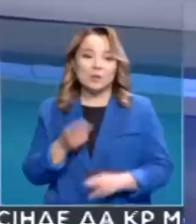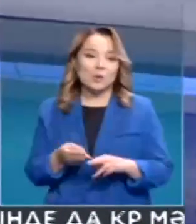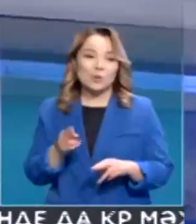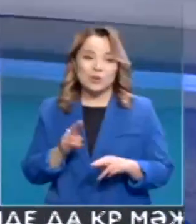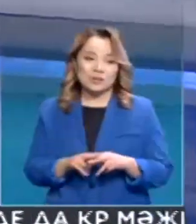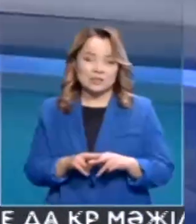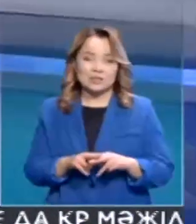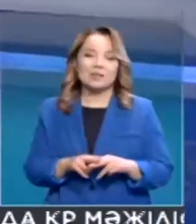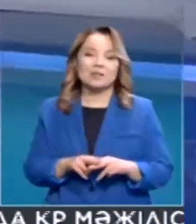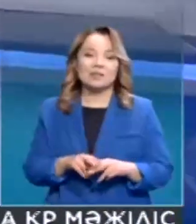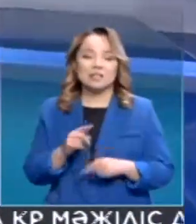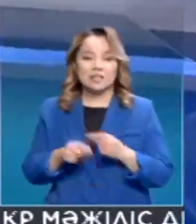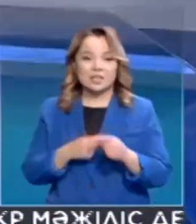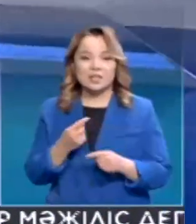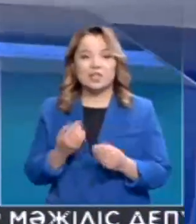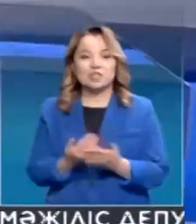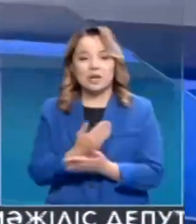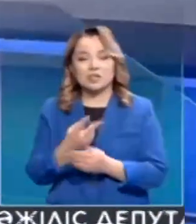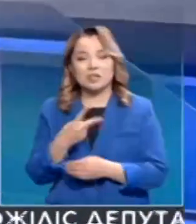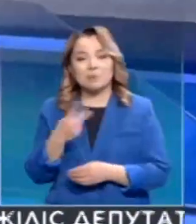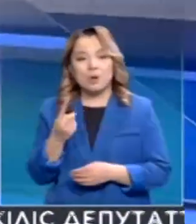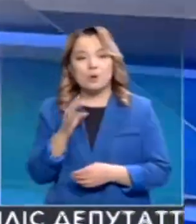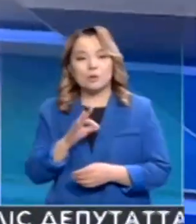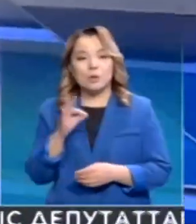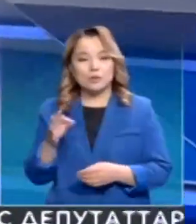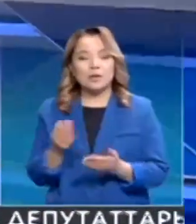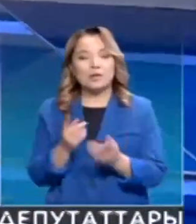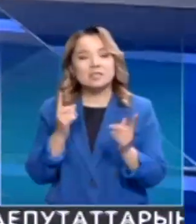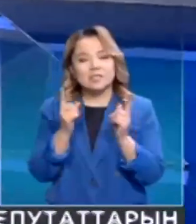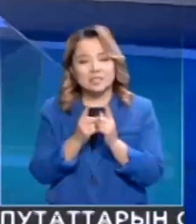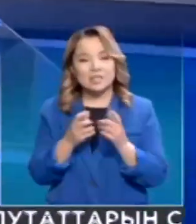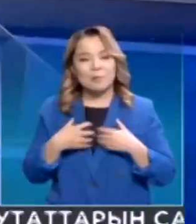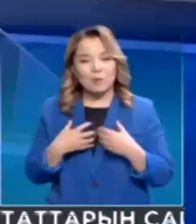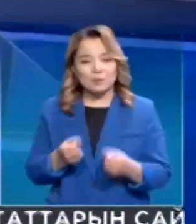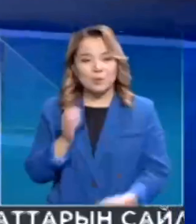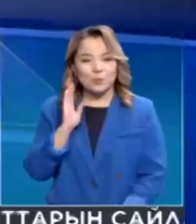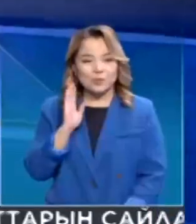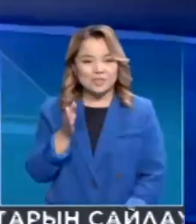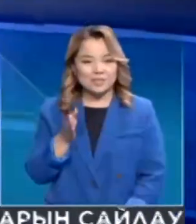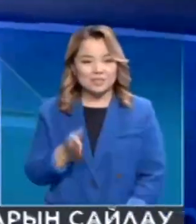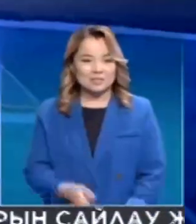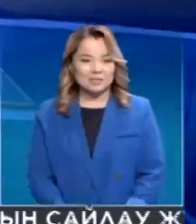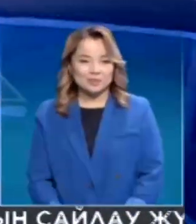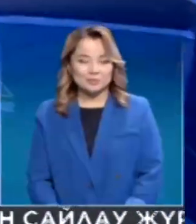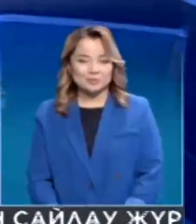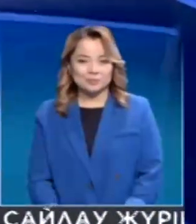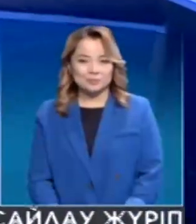емес. Келесі ақпарат топтамасы 21:00-де шығады. Ұлттық арнамен бірге болыңыздар.